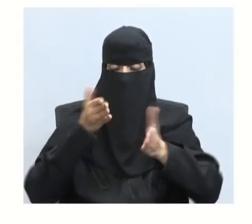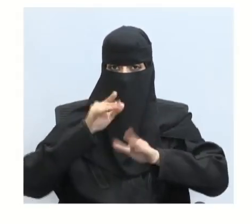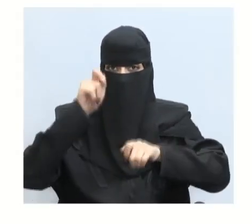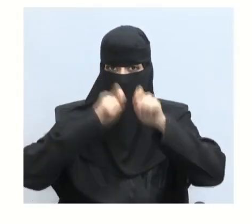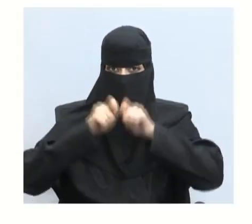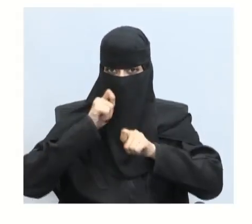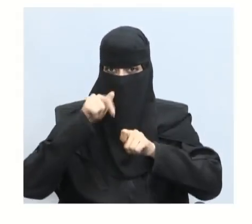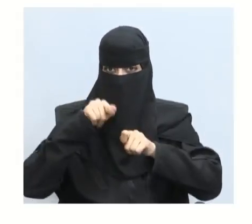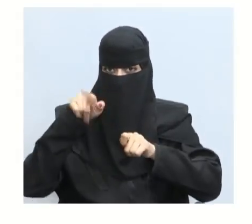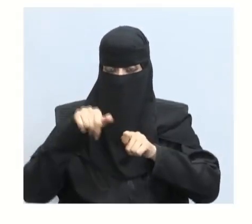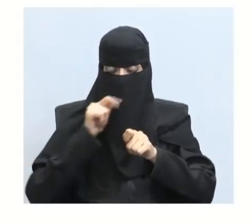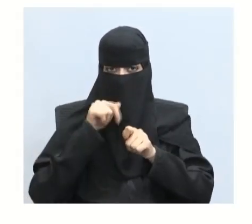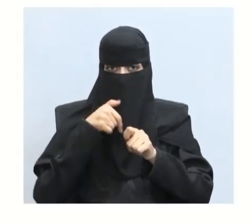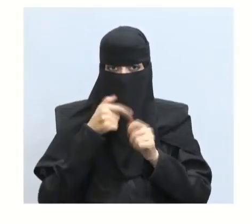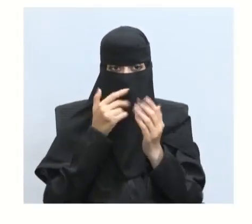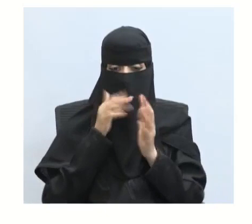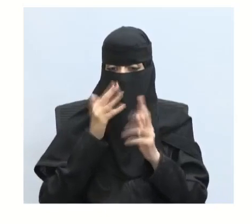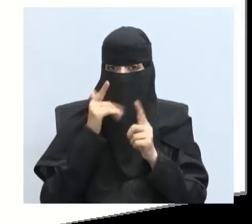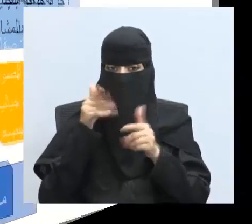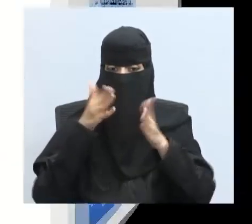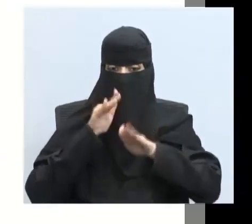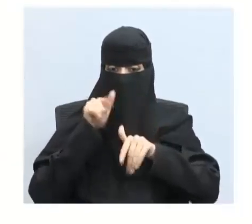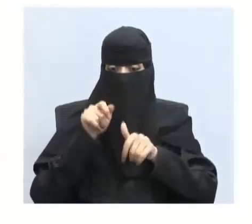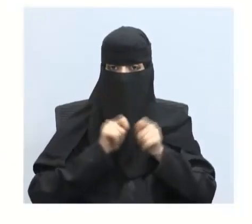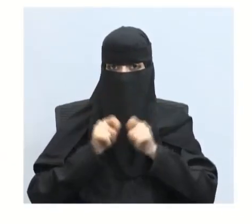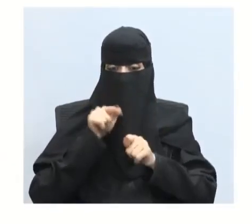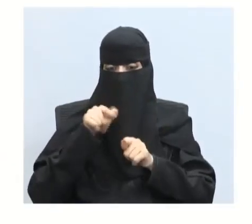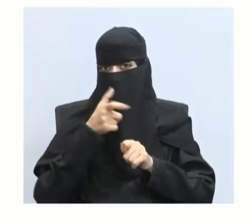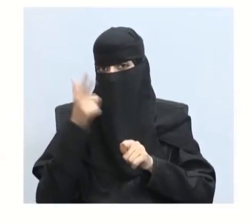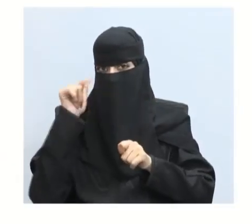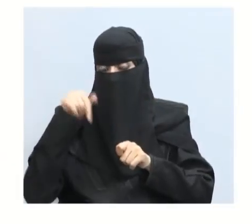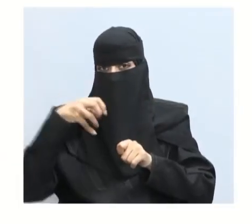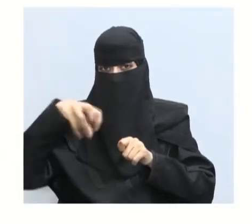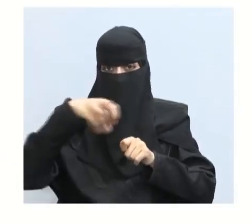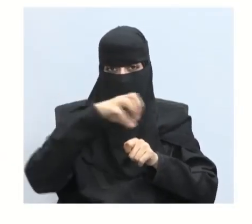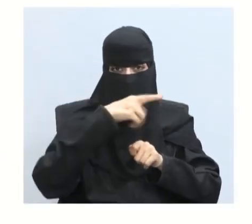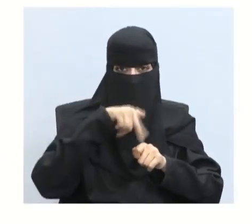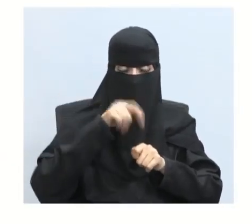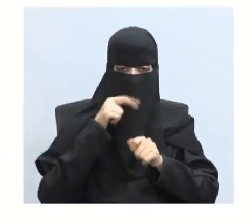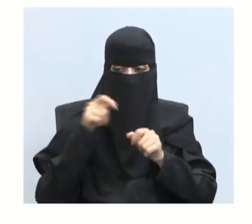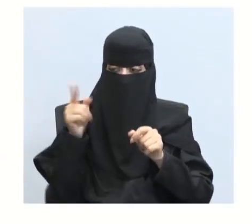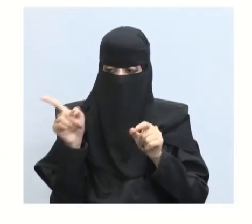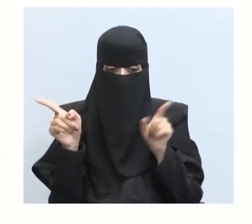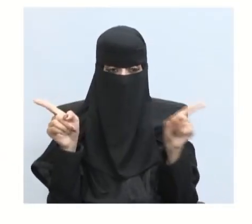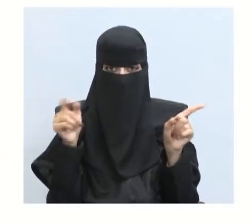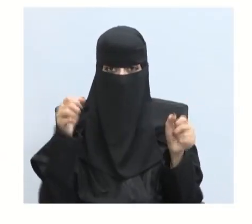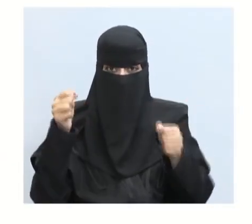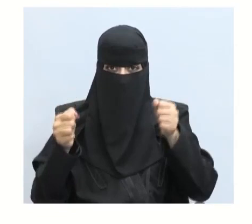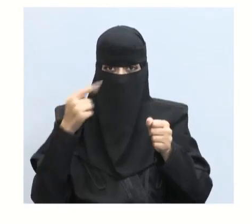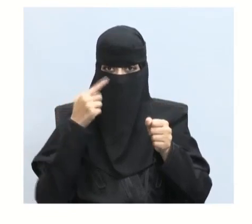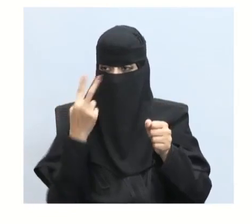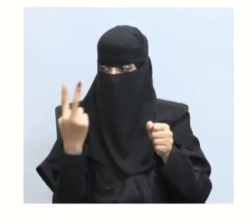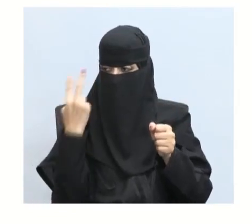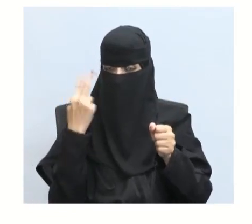شيوعا للمراه المحدبه نعم احسنت كانت تستخدم في جوانب السي يارات للرؤيه الخلفيه